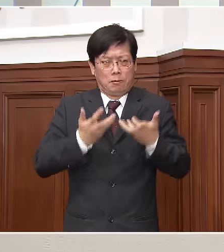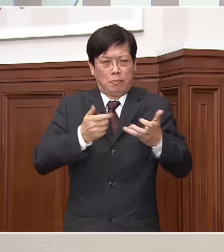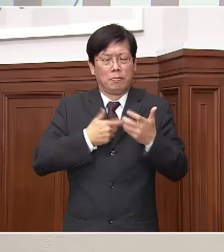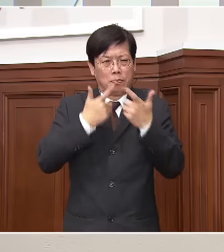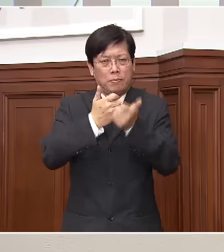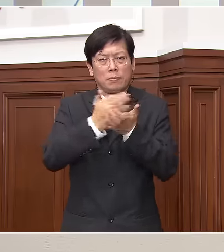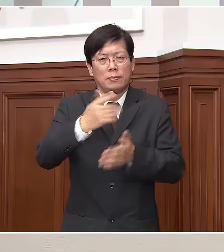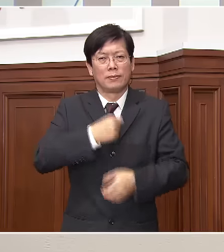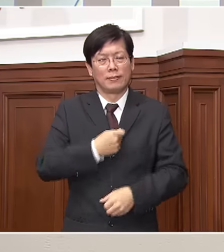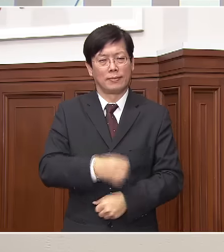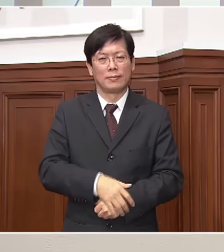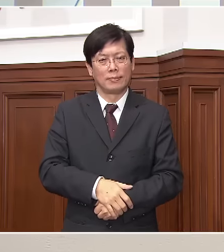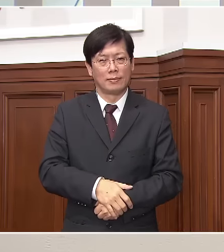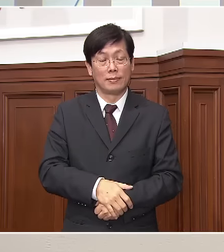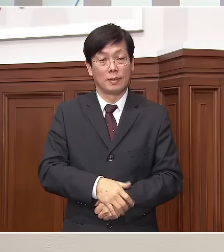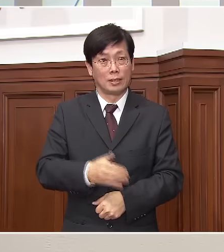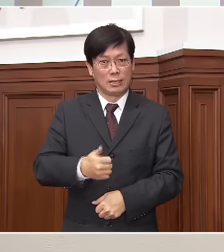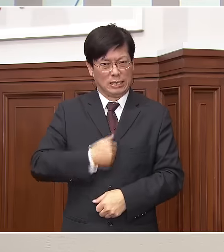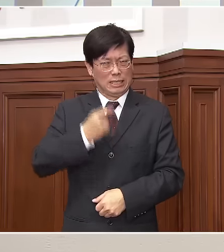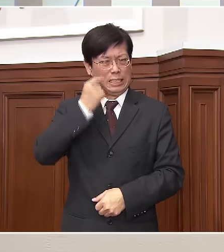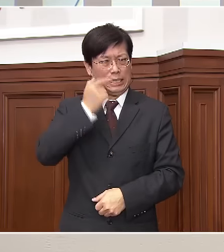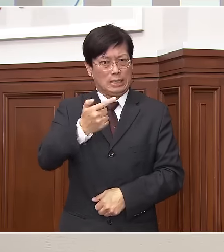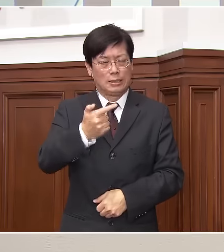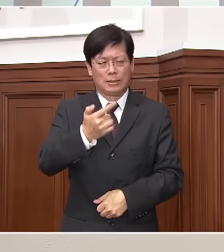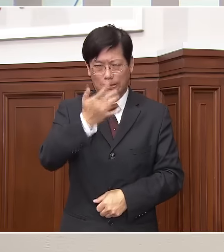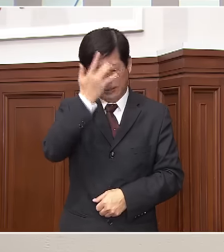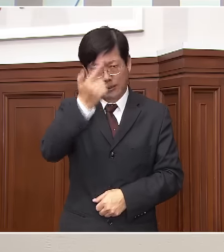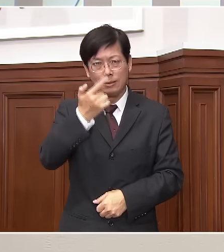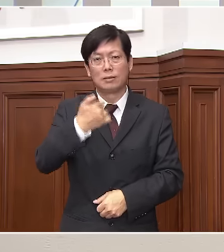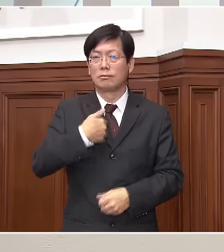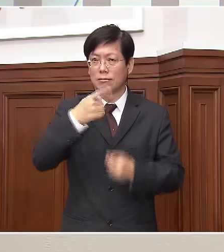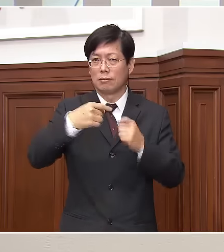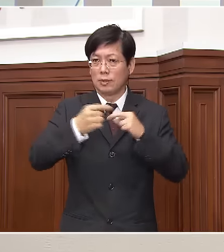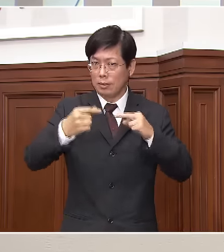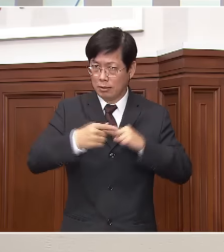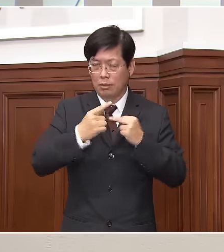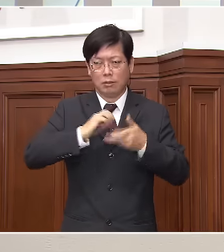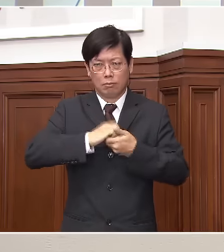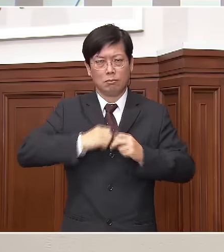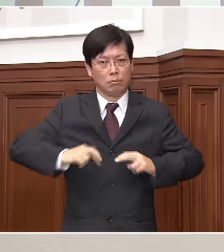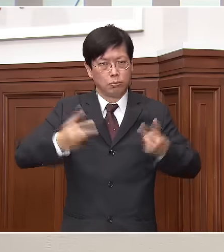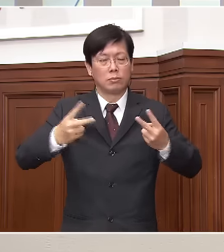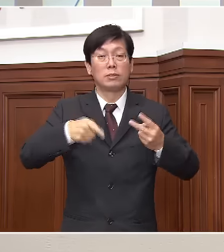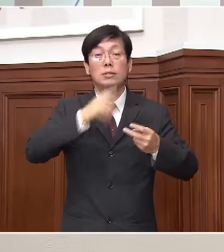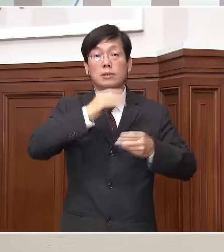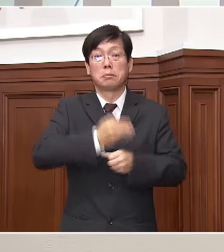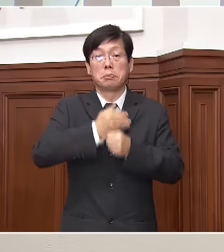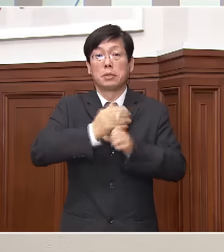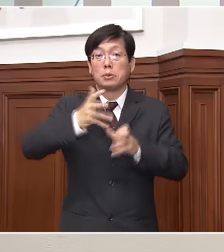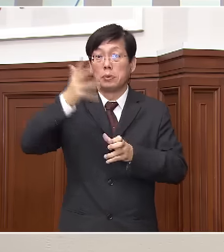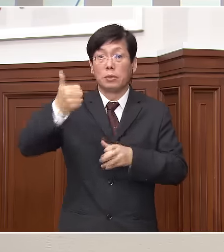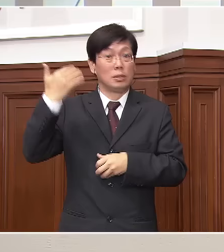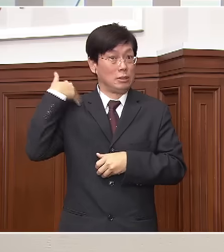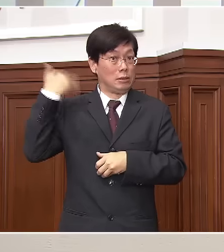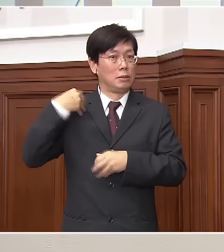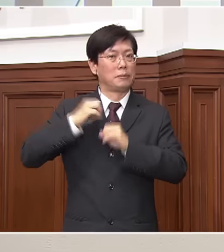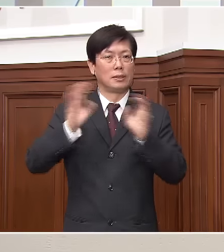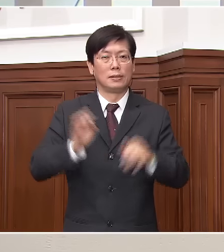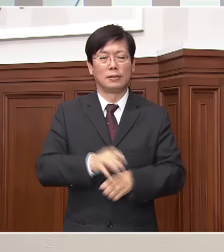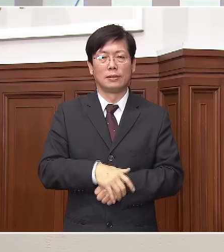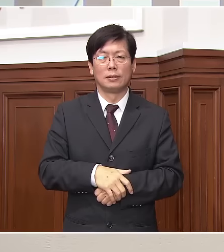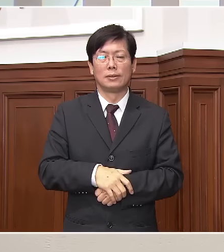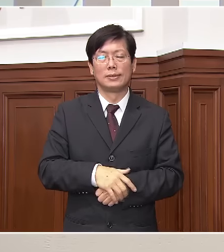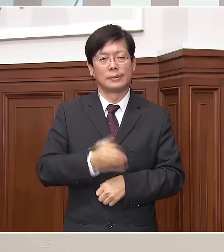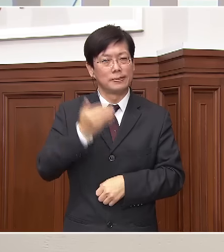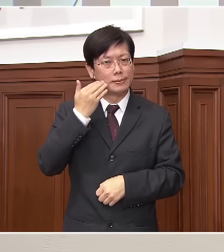情。就算再困难，年金改革也一定要做，这是马前总统的宣誓。很